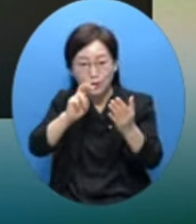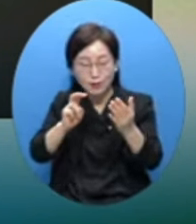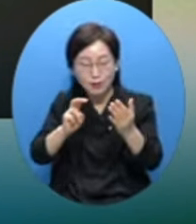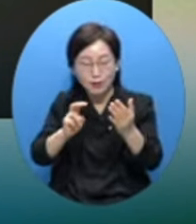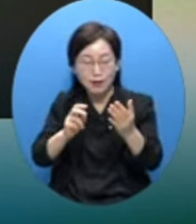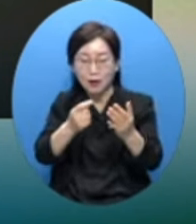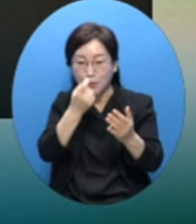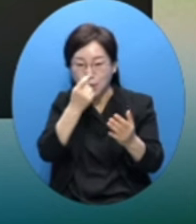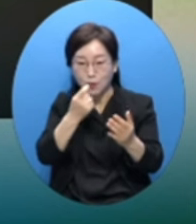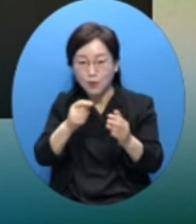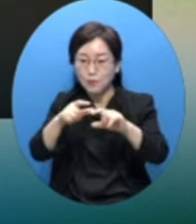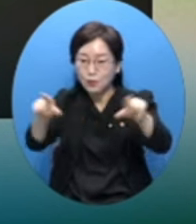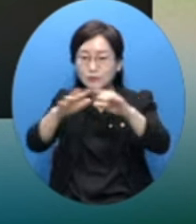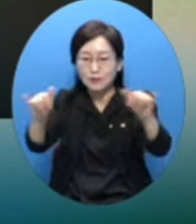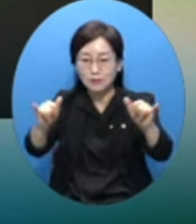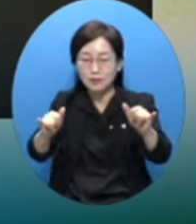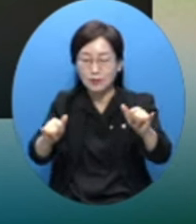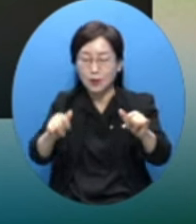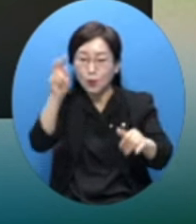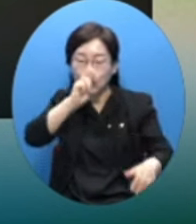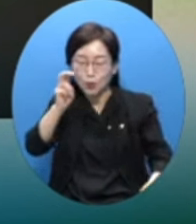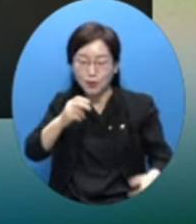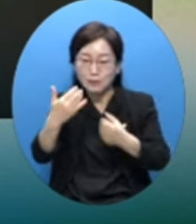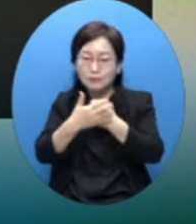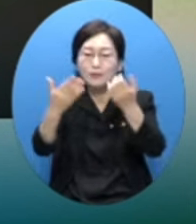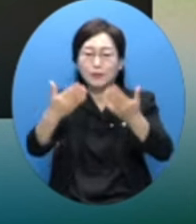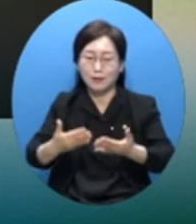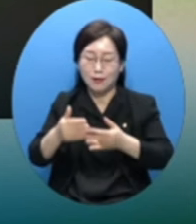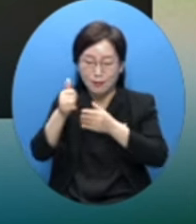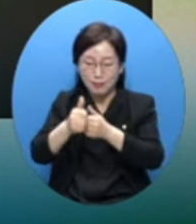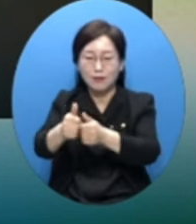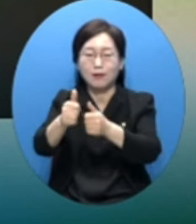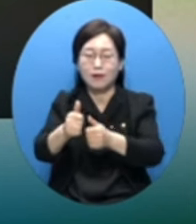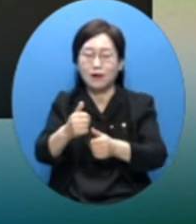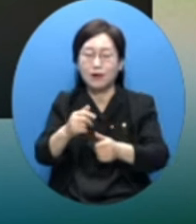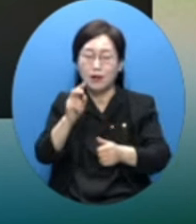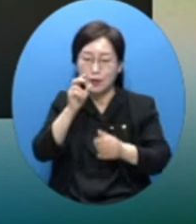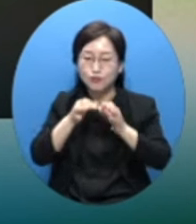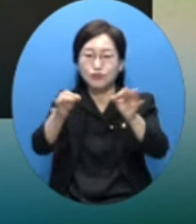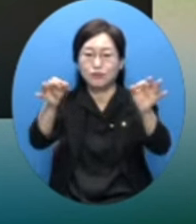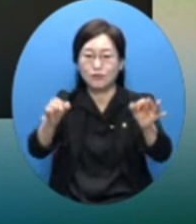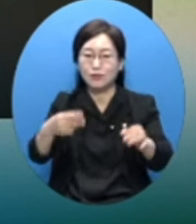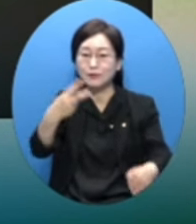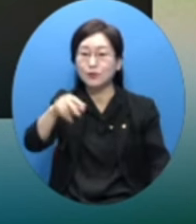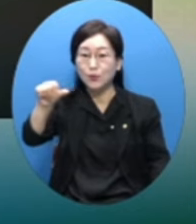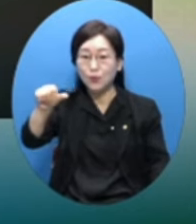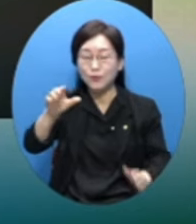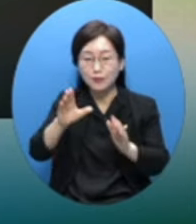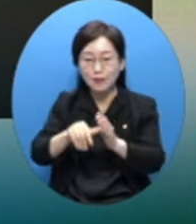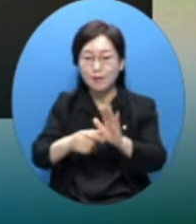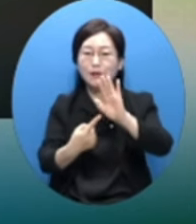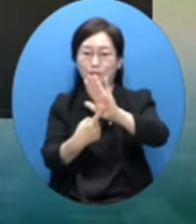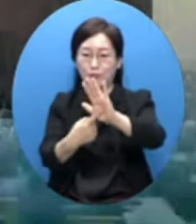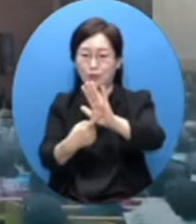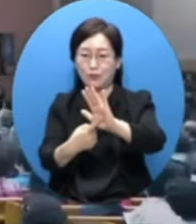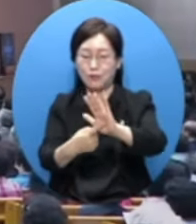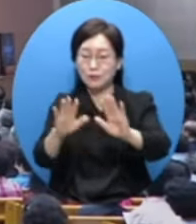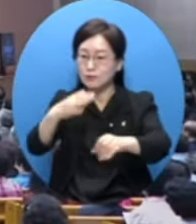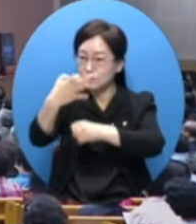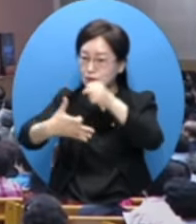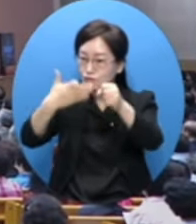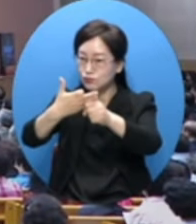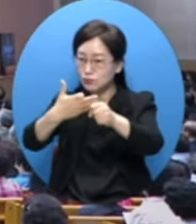노래를 알고 따라 부르게 되었습니다. 2005년도에 발표된 이 곡이 지금 19년이